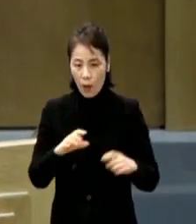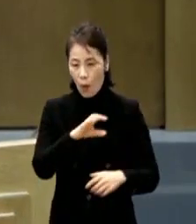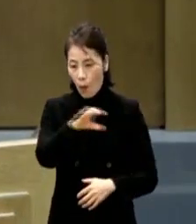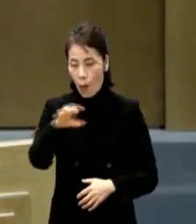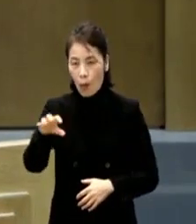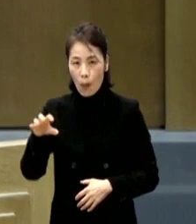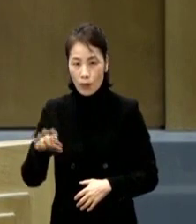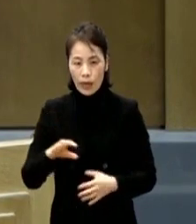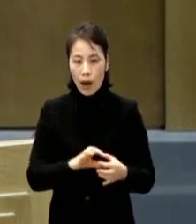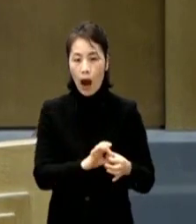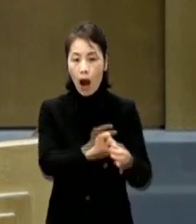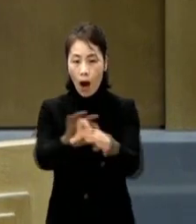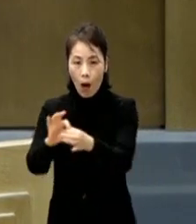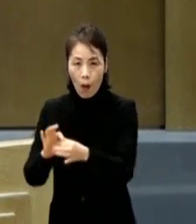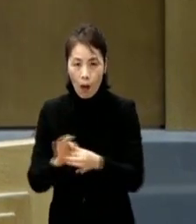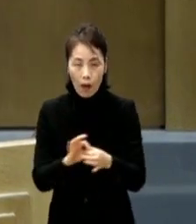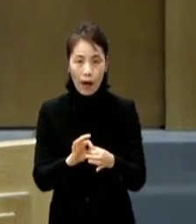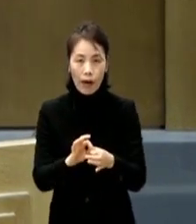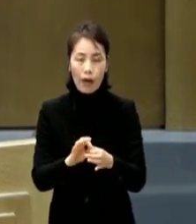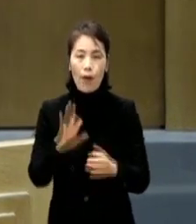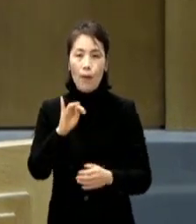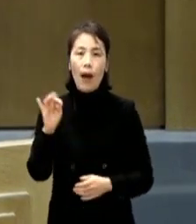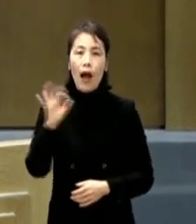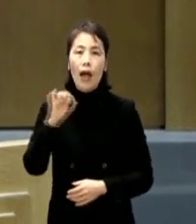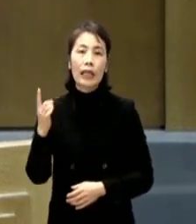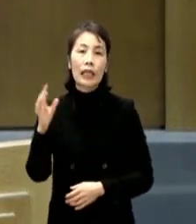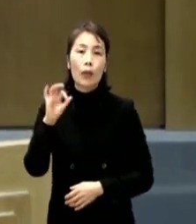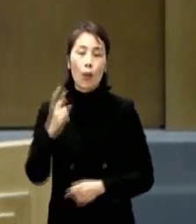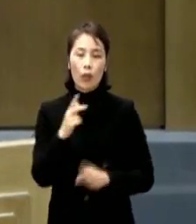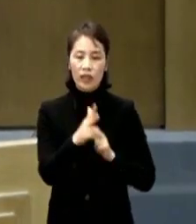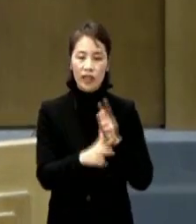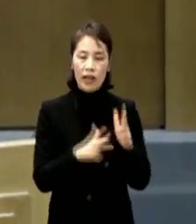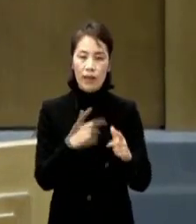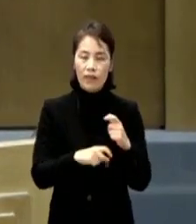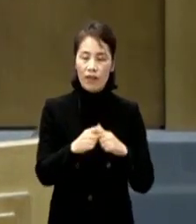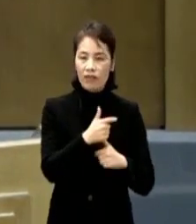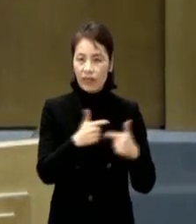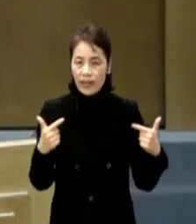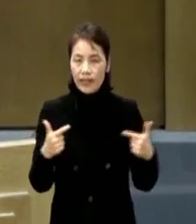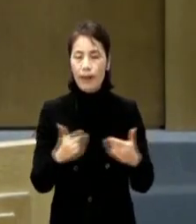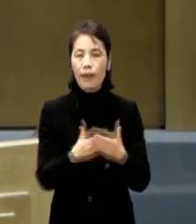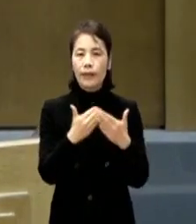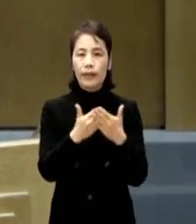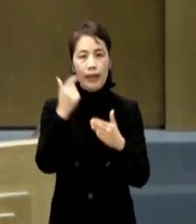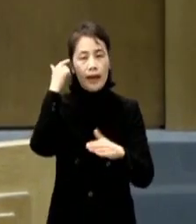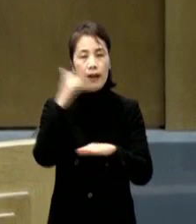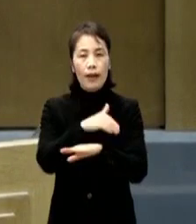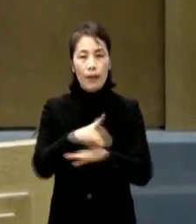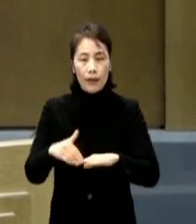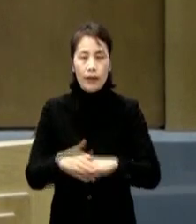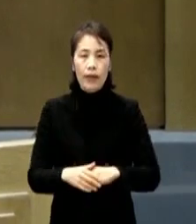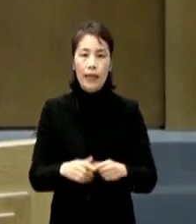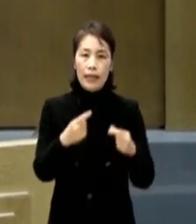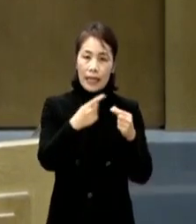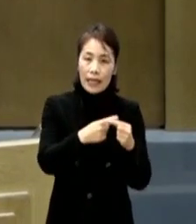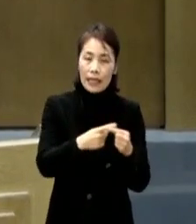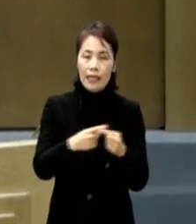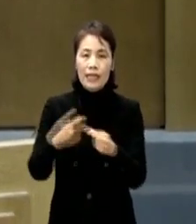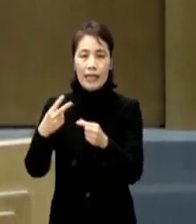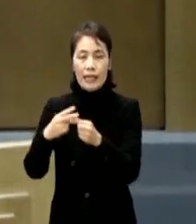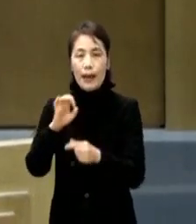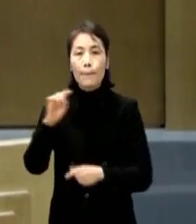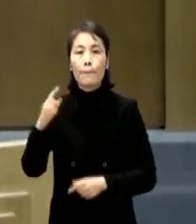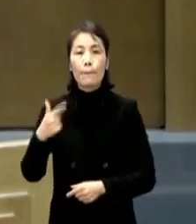거점을 융합하여 바이오 산업의 경쟁력을 극대화하겠습니다. 제1, 제2 판교에